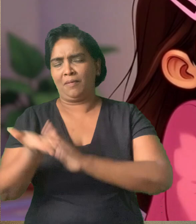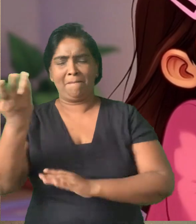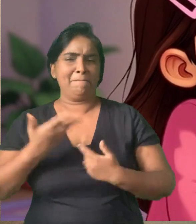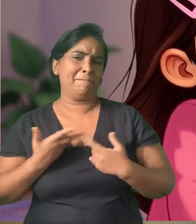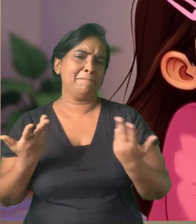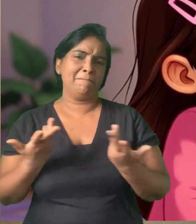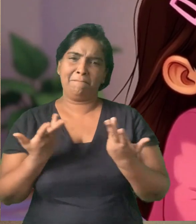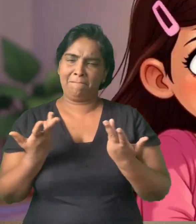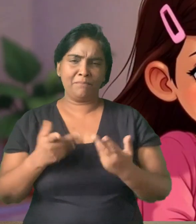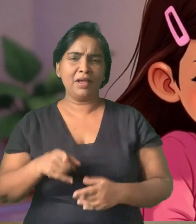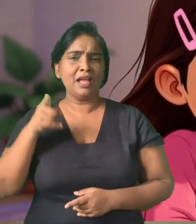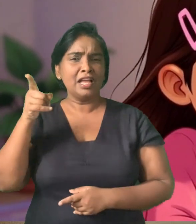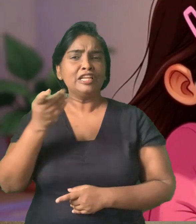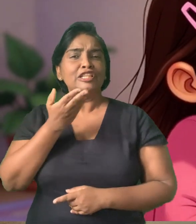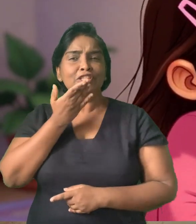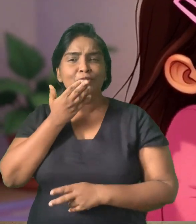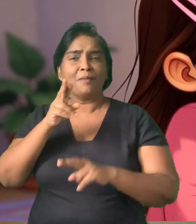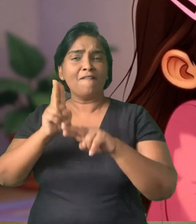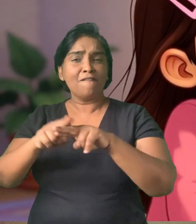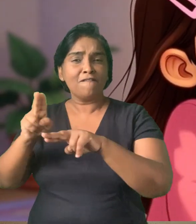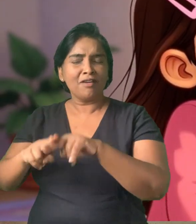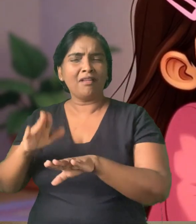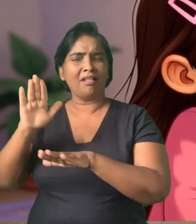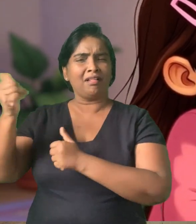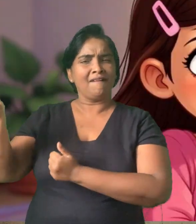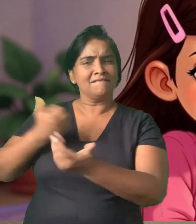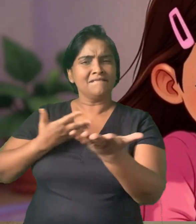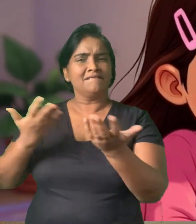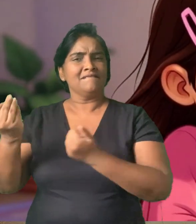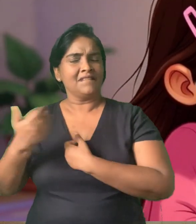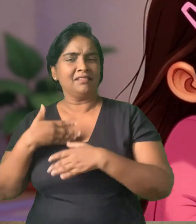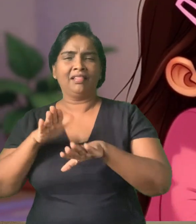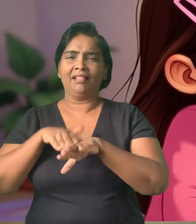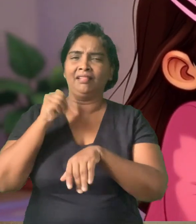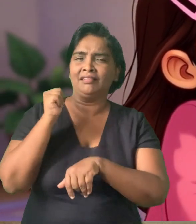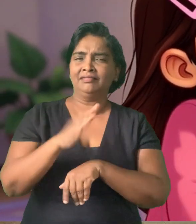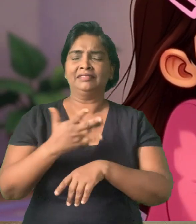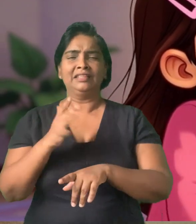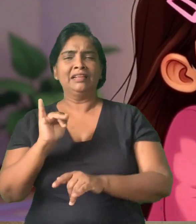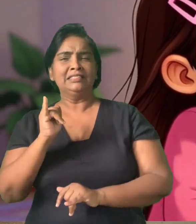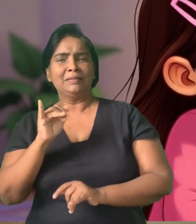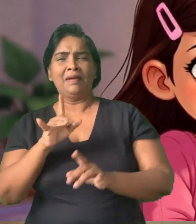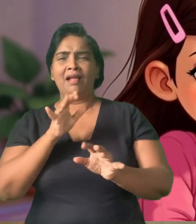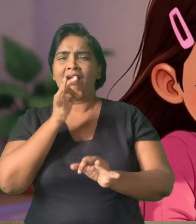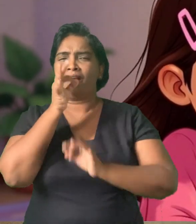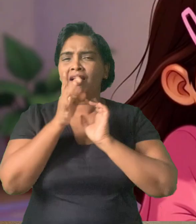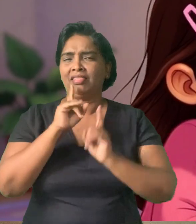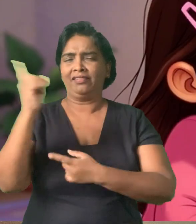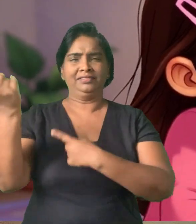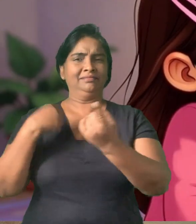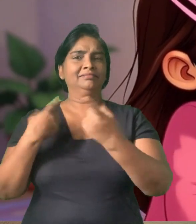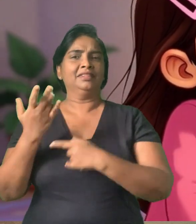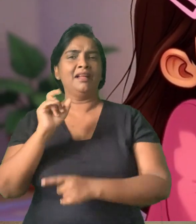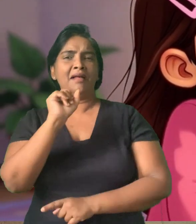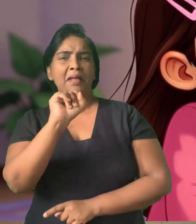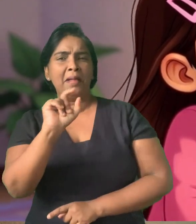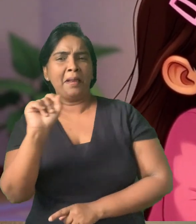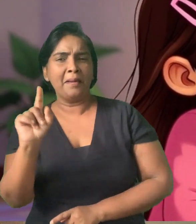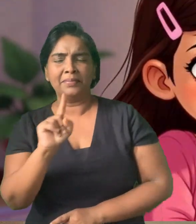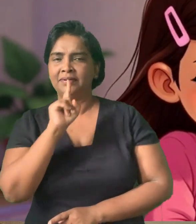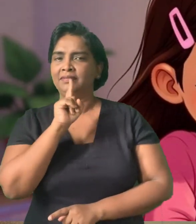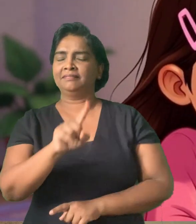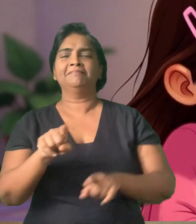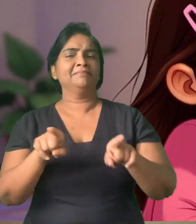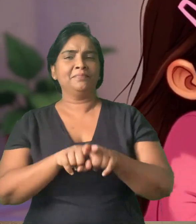බෑ. මේ ඉස්කෝලේ යාළුවෝ මට විහිළු කරනවා. මේගොල්ලෝ මට එක එක කතා කියනවා. එක එක නම්